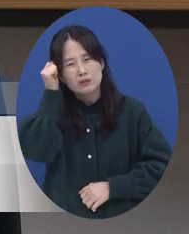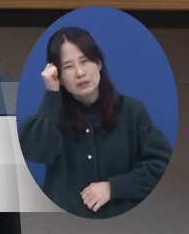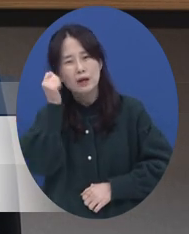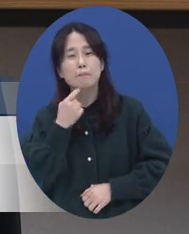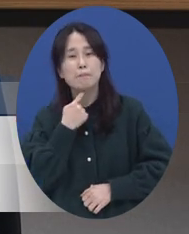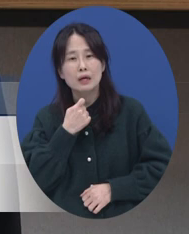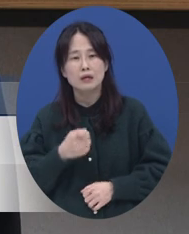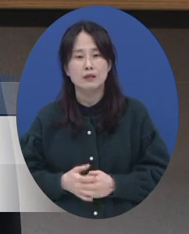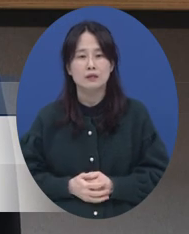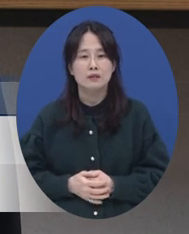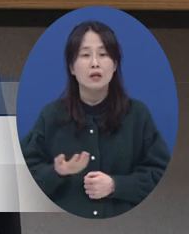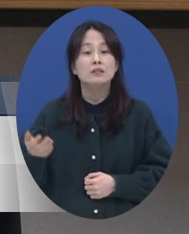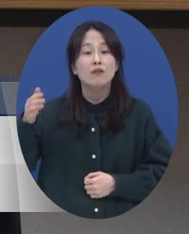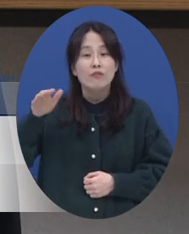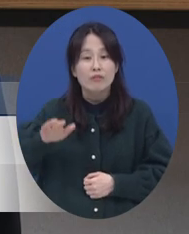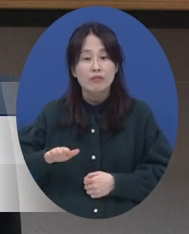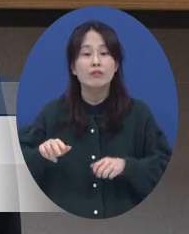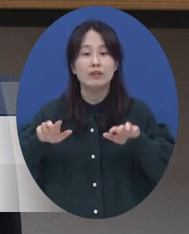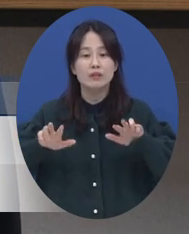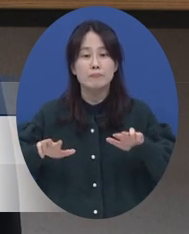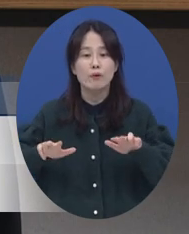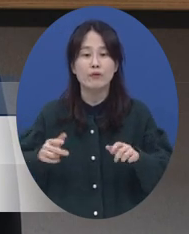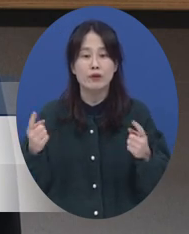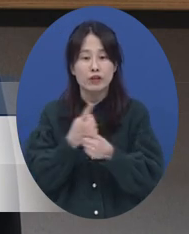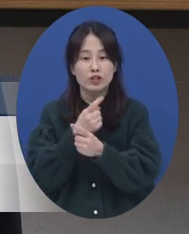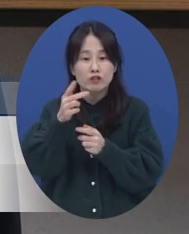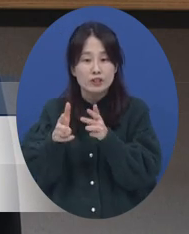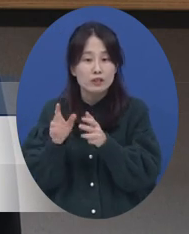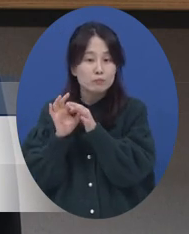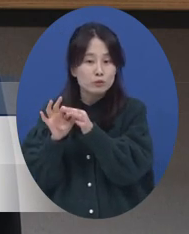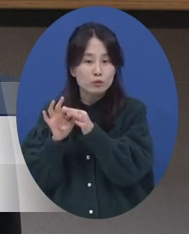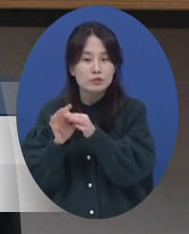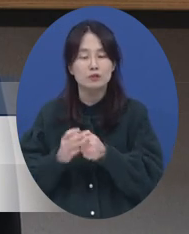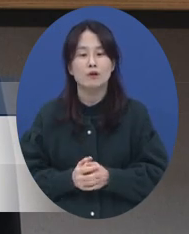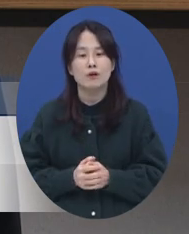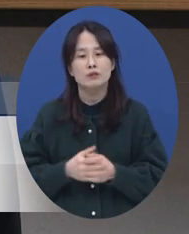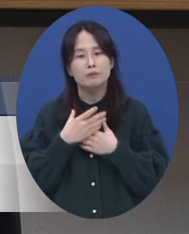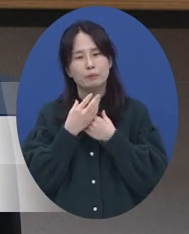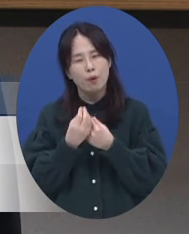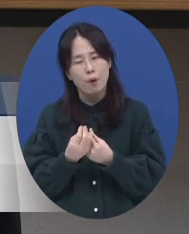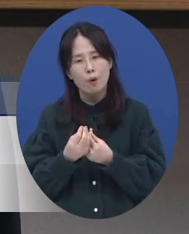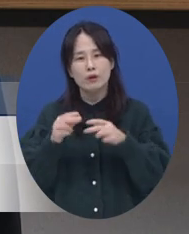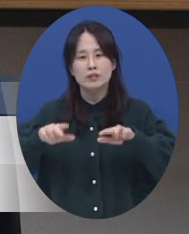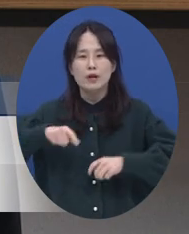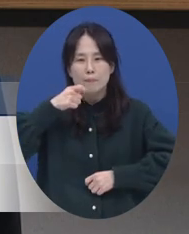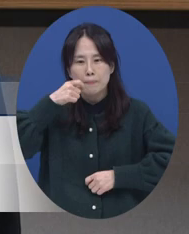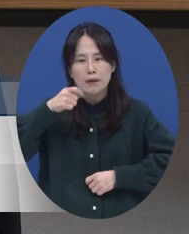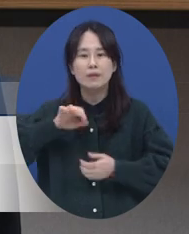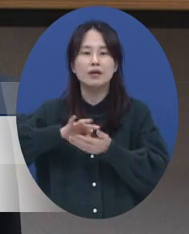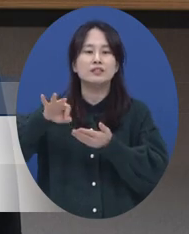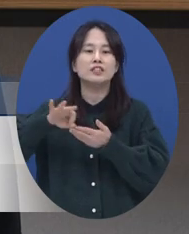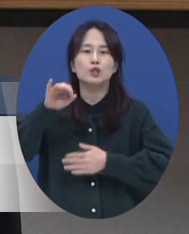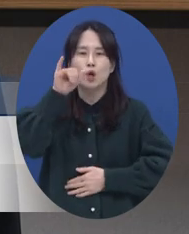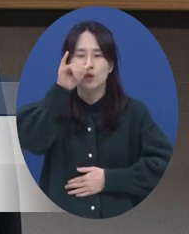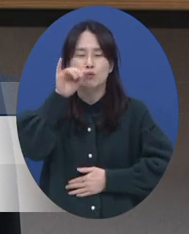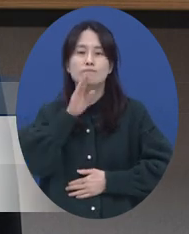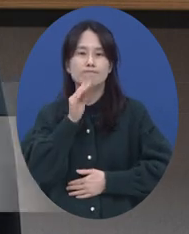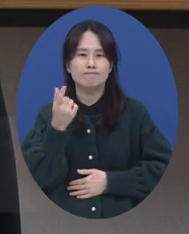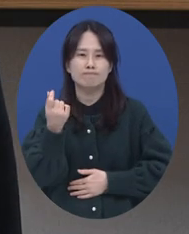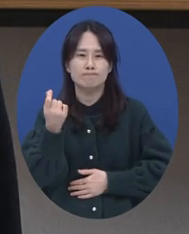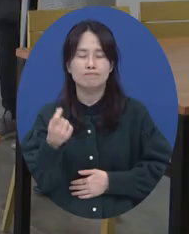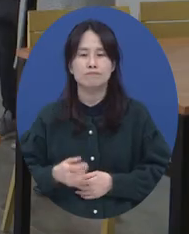막 그랬었어요 근데 어 이번엔 개선 사업을 통해서 으 쾌적하게 지금 싶다 운동 과학 5 있고